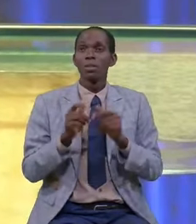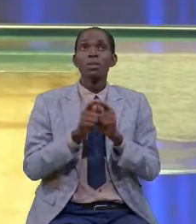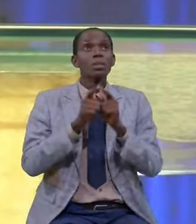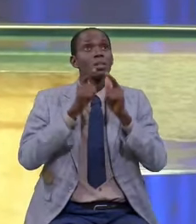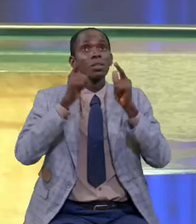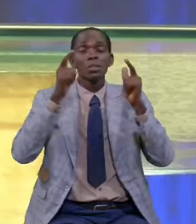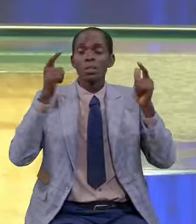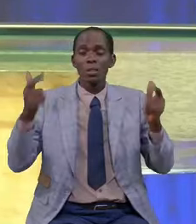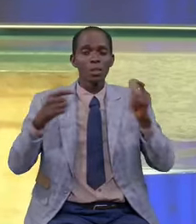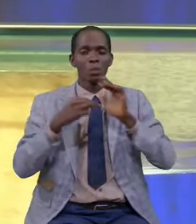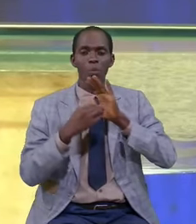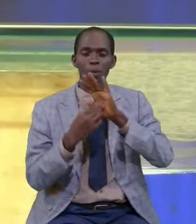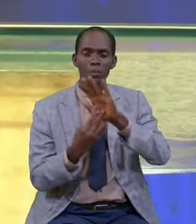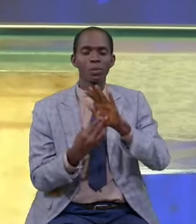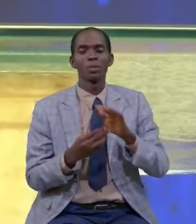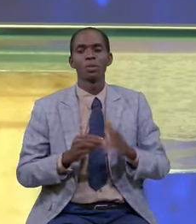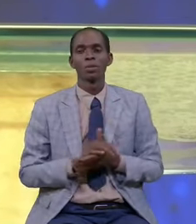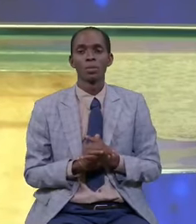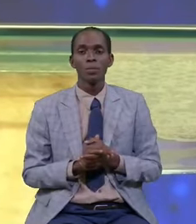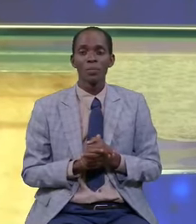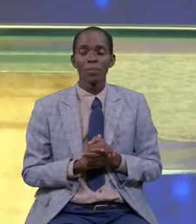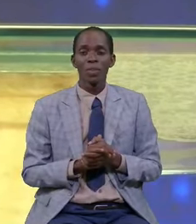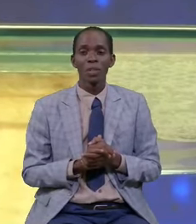La manifestation remarquable,